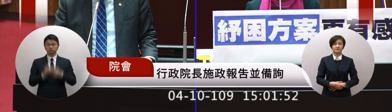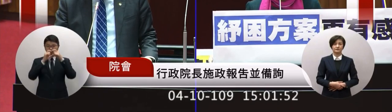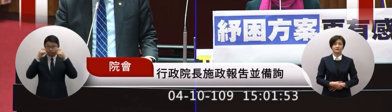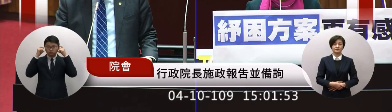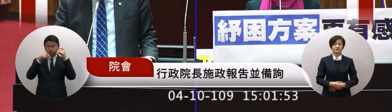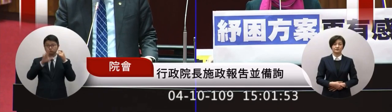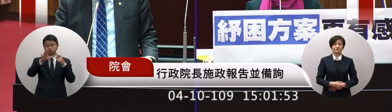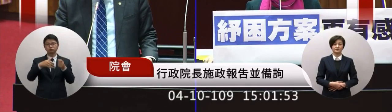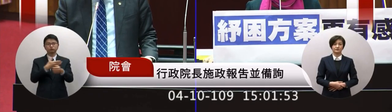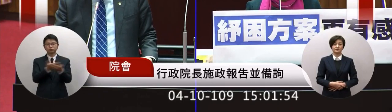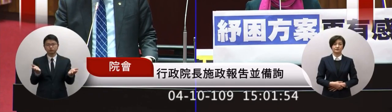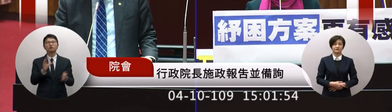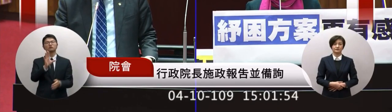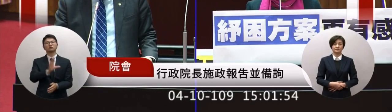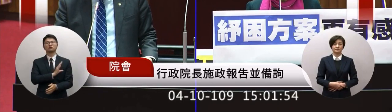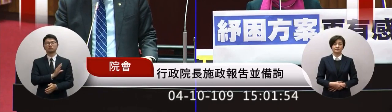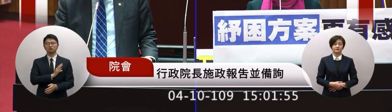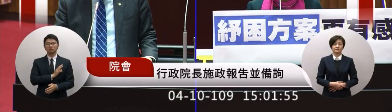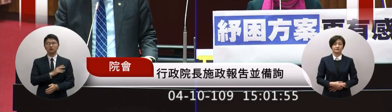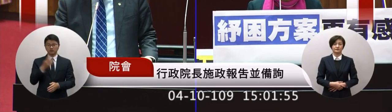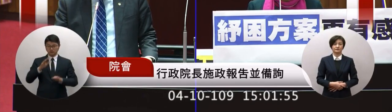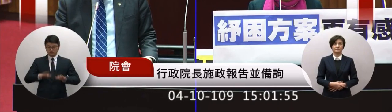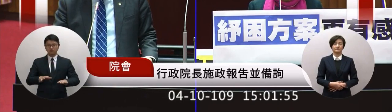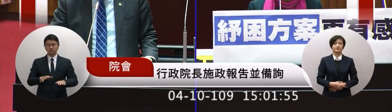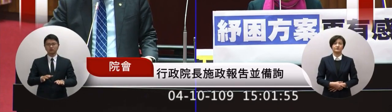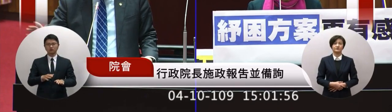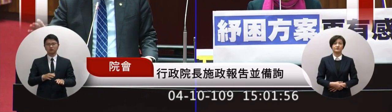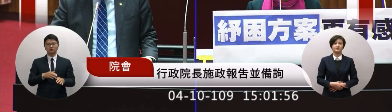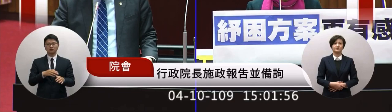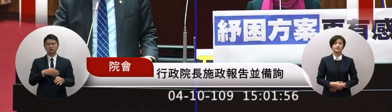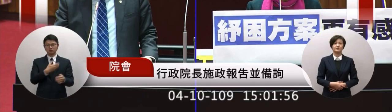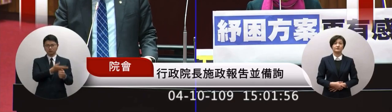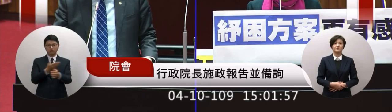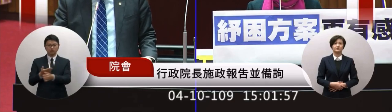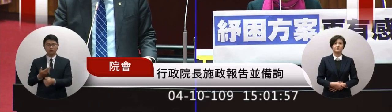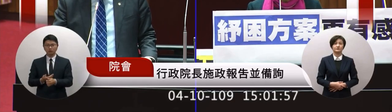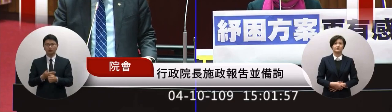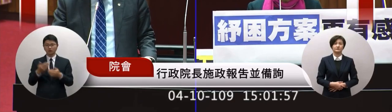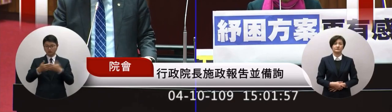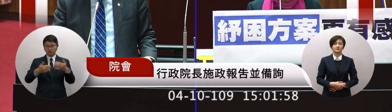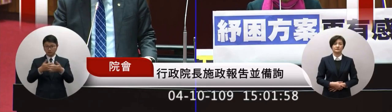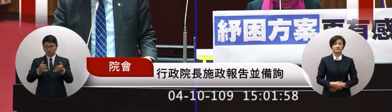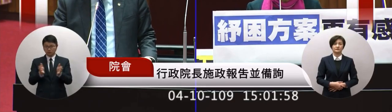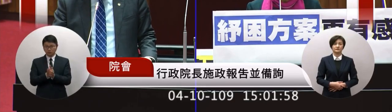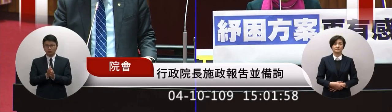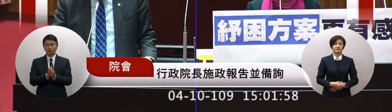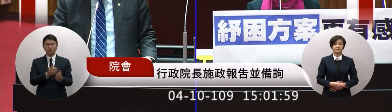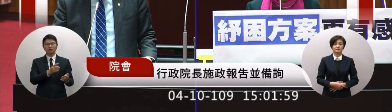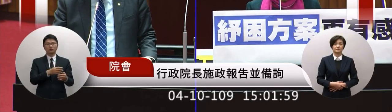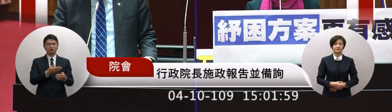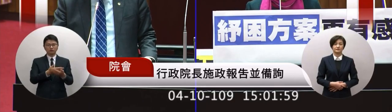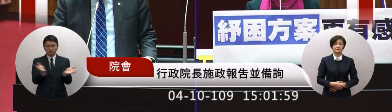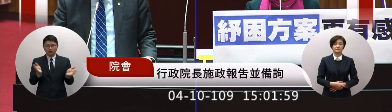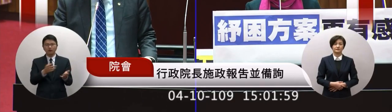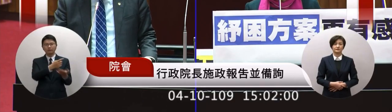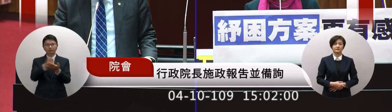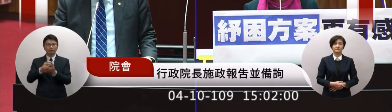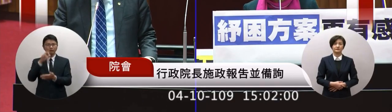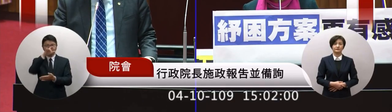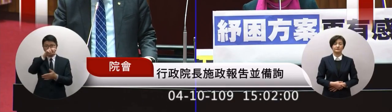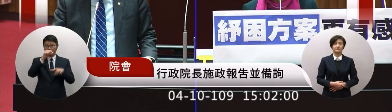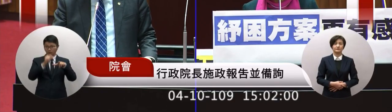然是一定有提供，目前是有加强到这样给，而且配给就交通部那边配给各个航空公司去做他